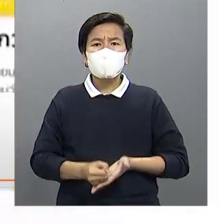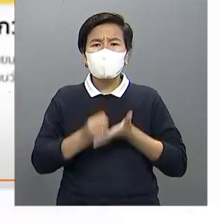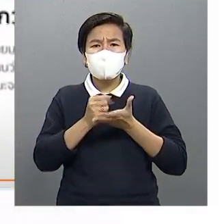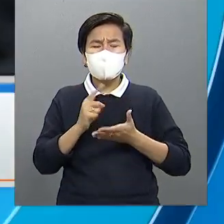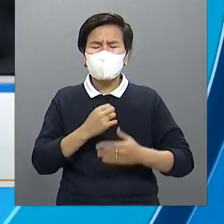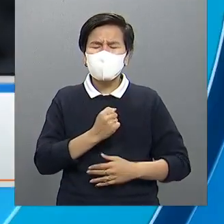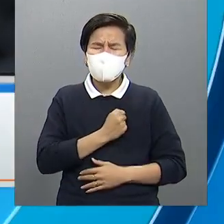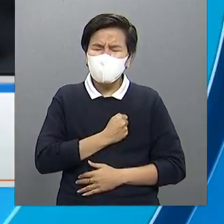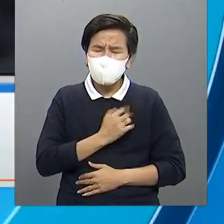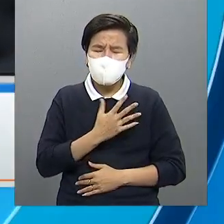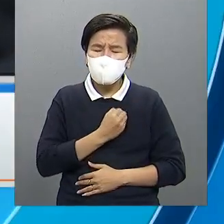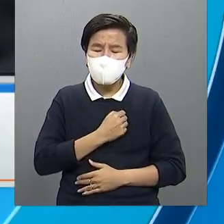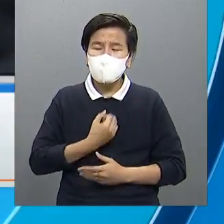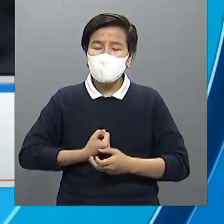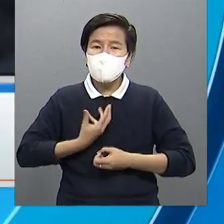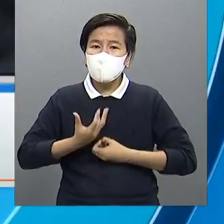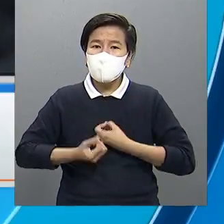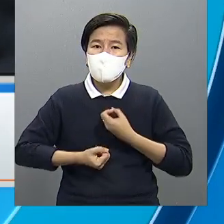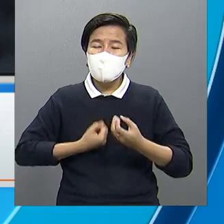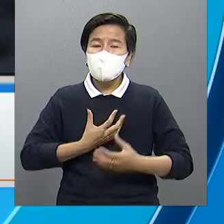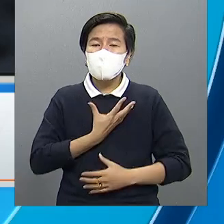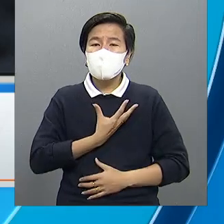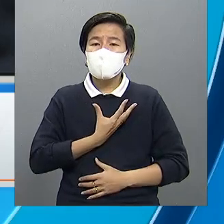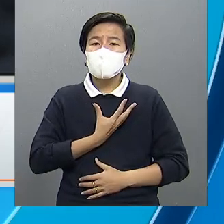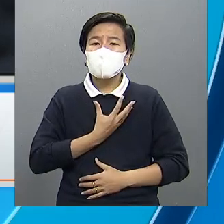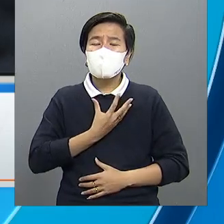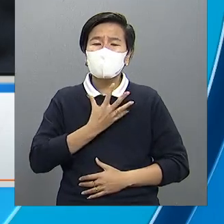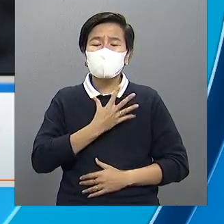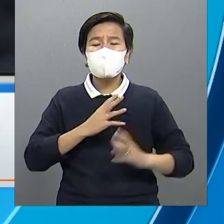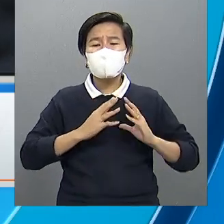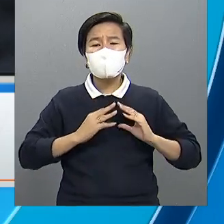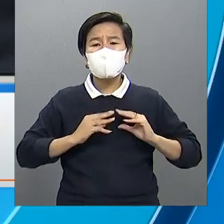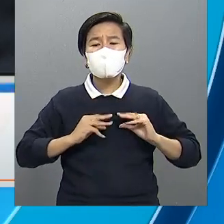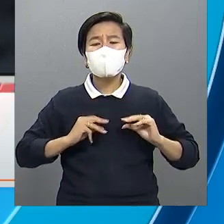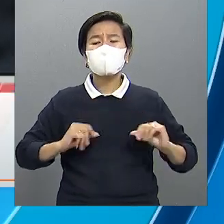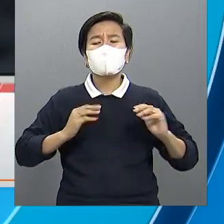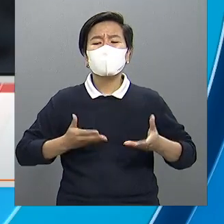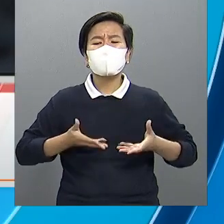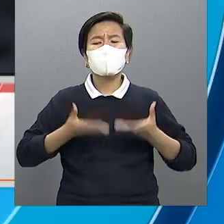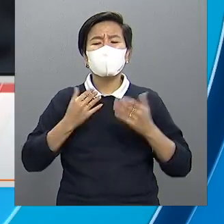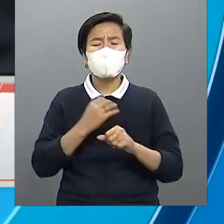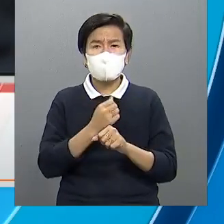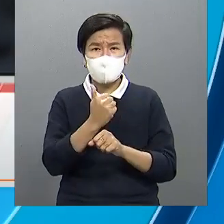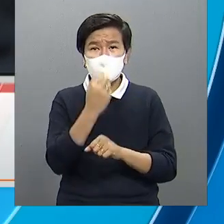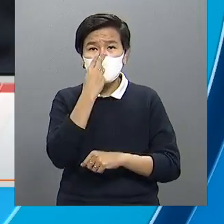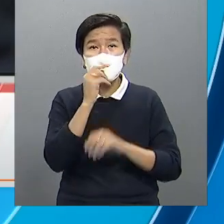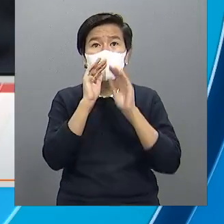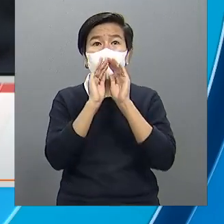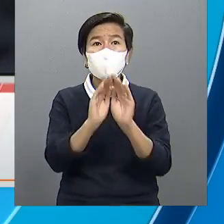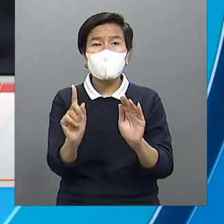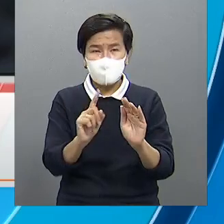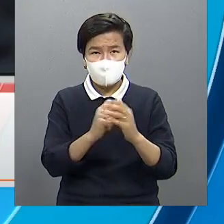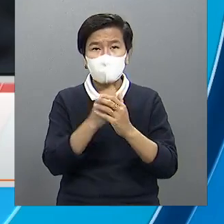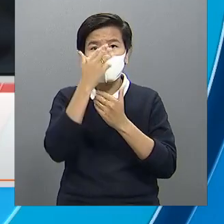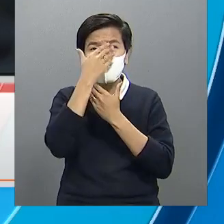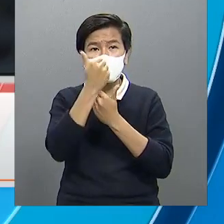Heart ได้ในช่องทางไหนบ้างฝากถึงคุณผู้ชมหน่อยค่ะ ครับก็คือตอนนี้ถ้าเกิดสนใจนะครับก็hearingheart.co นะครับผม